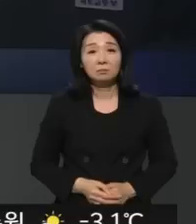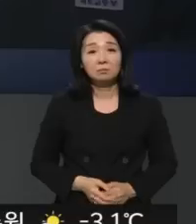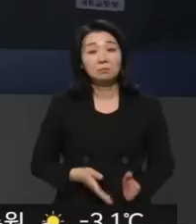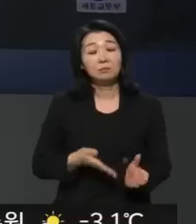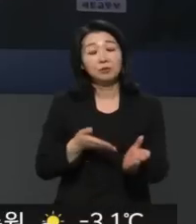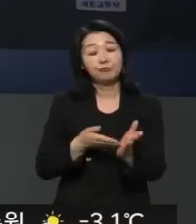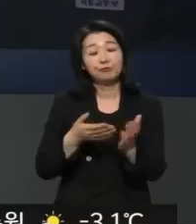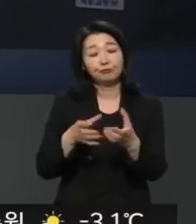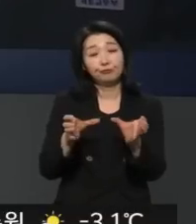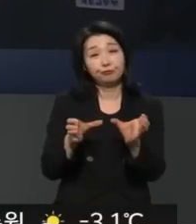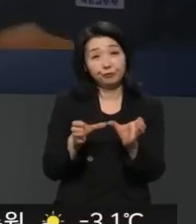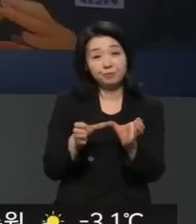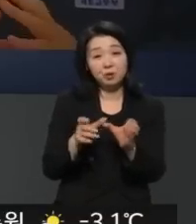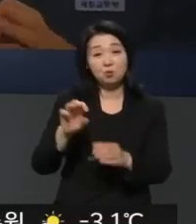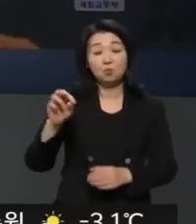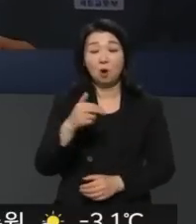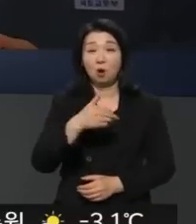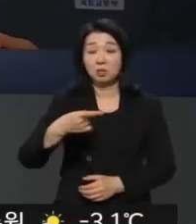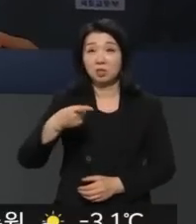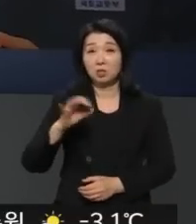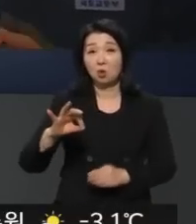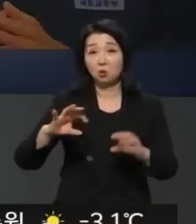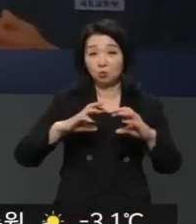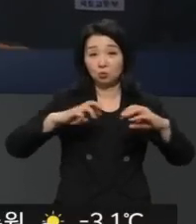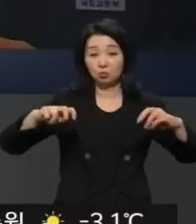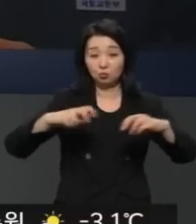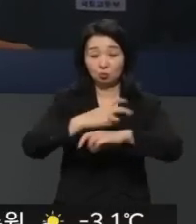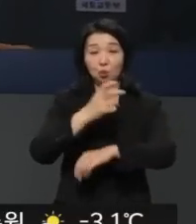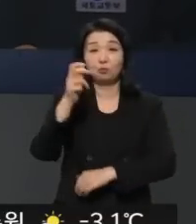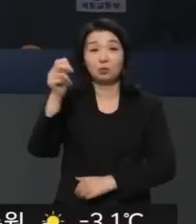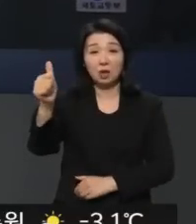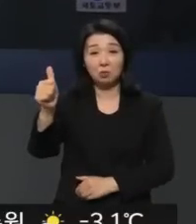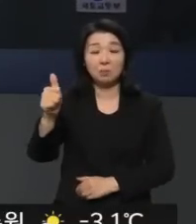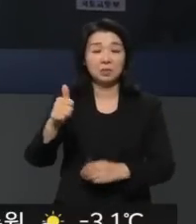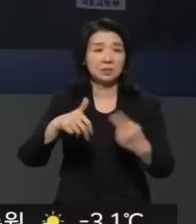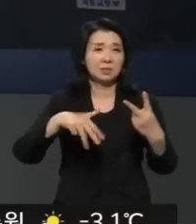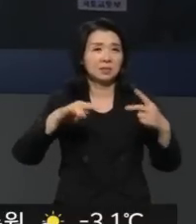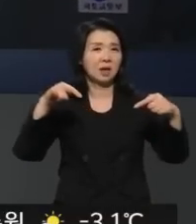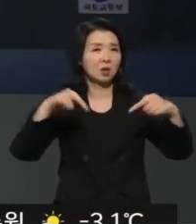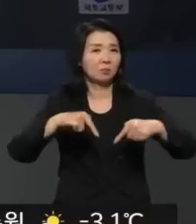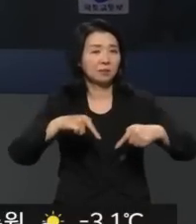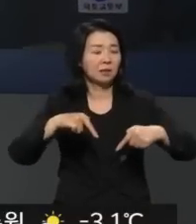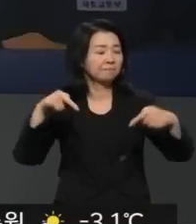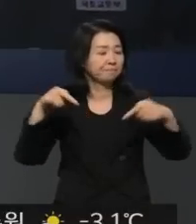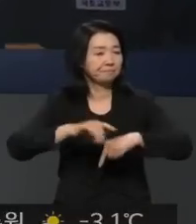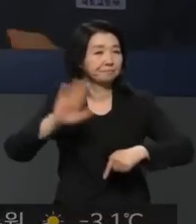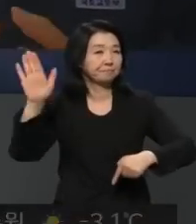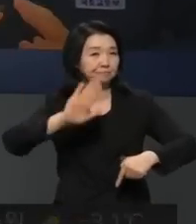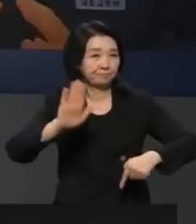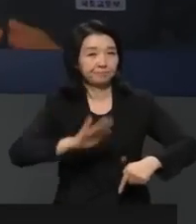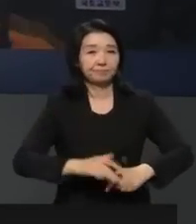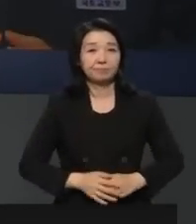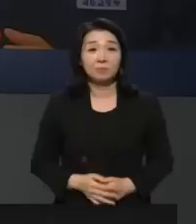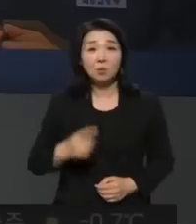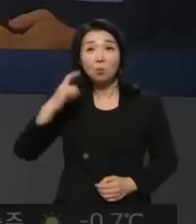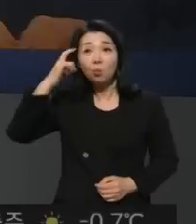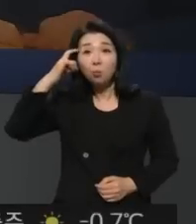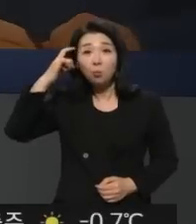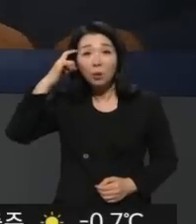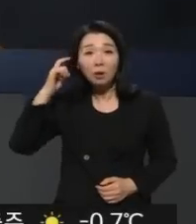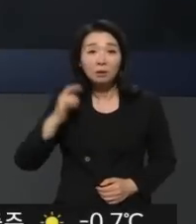뉴스룸에 나온 원희룡 국토부 장관은 한 발 더 나아가서 2차 협상, 아예 협상으로 치지도 않는다고 했습니다.